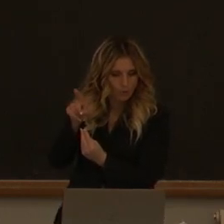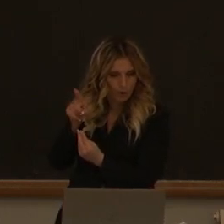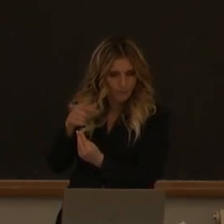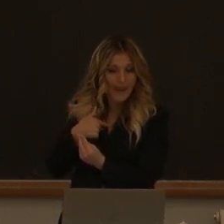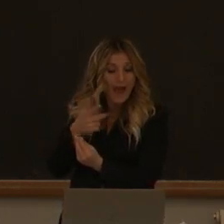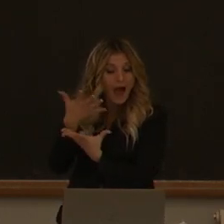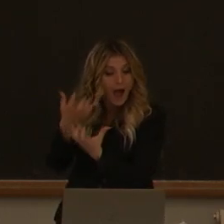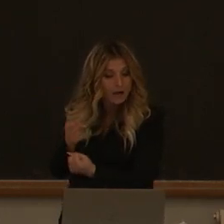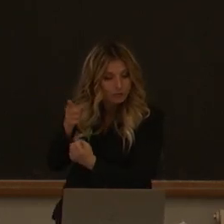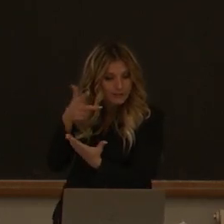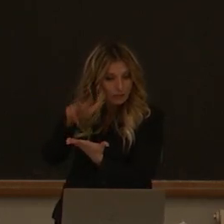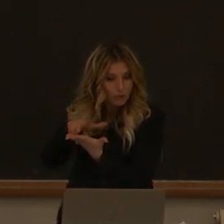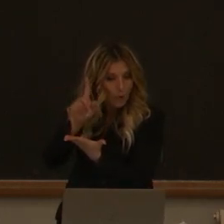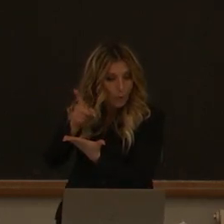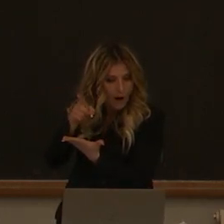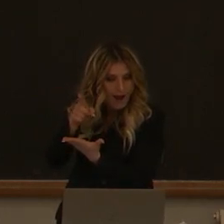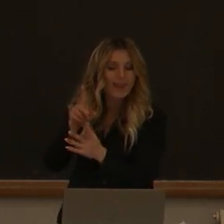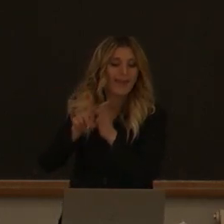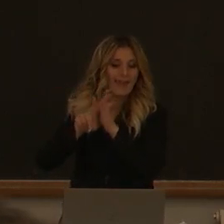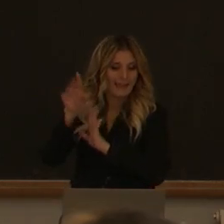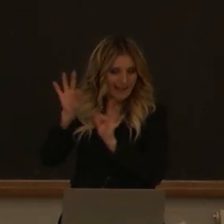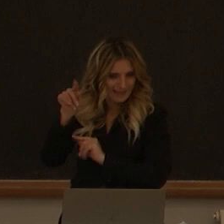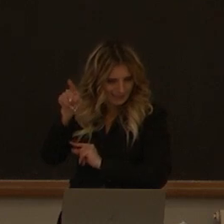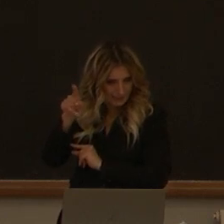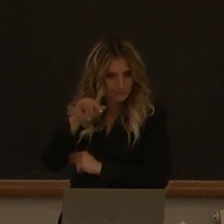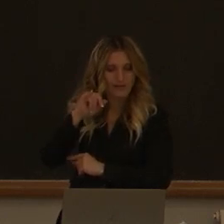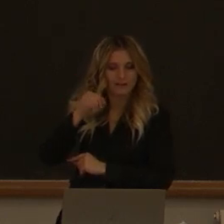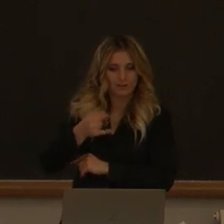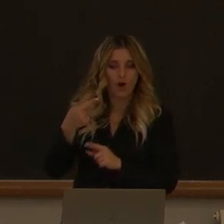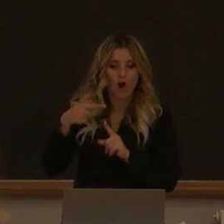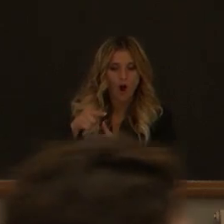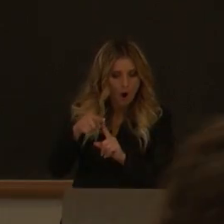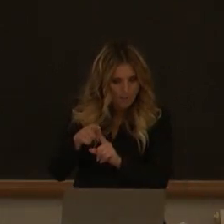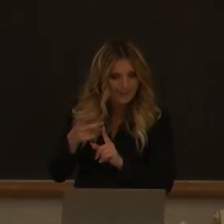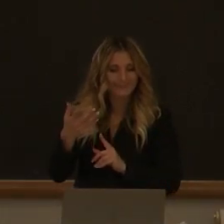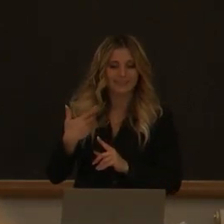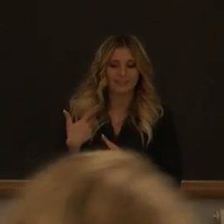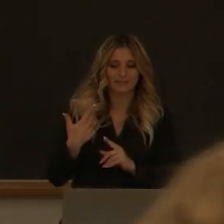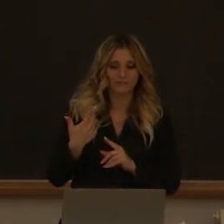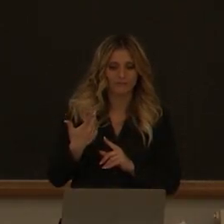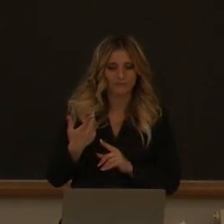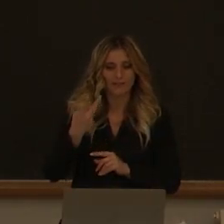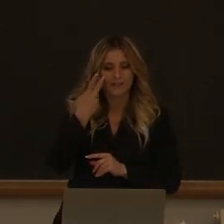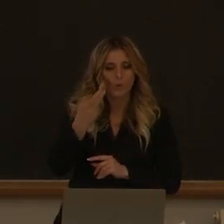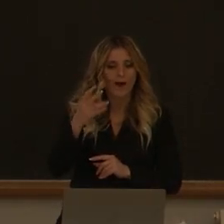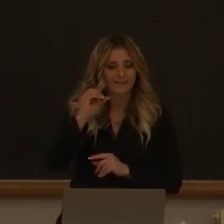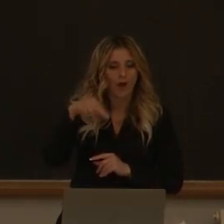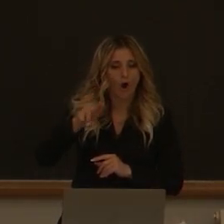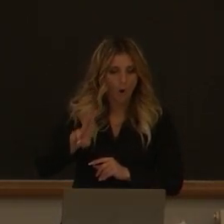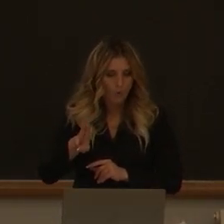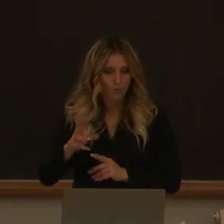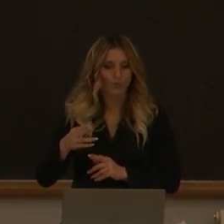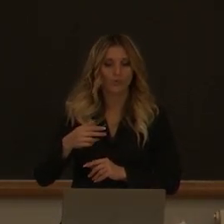ha aderito, quindi gli accordi sul clima, gli obiettivi dello sviluppo sostenibile dell'ONU e